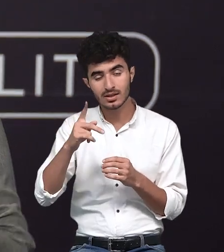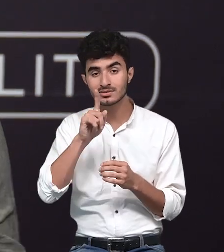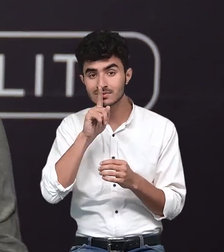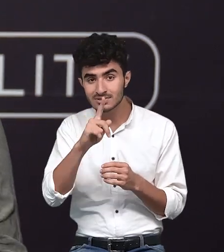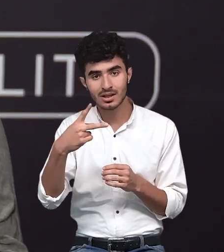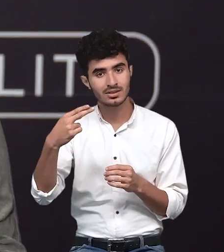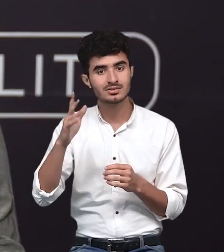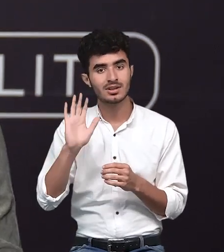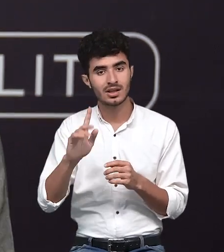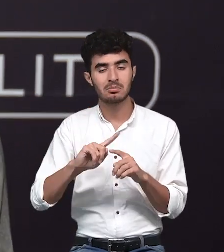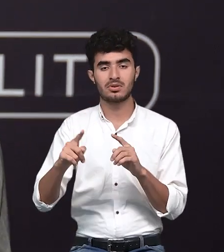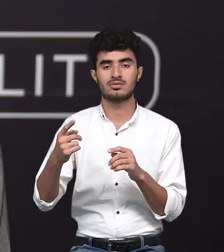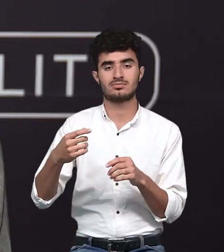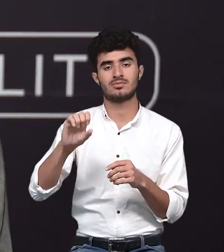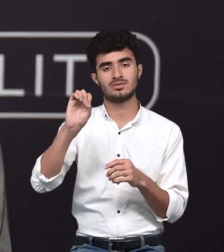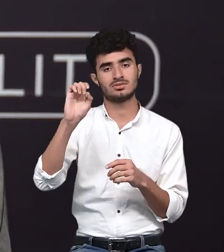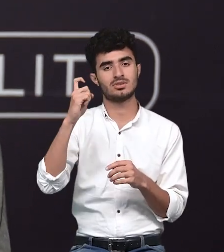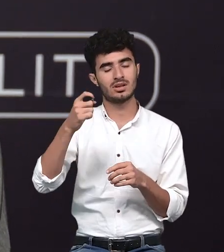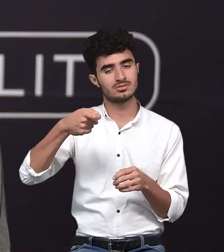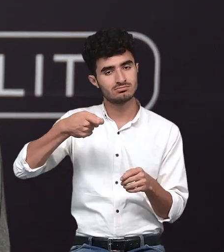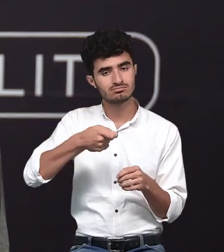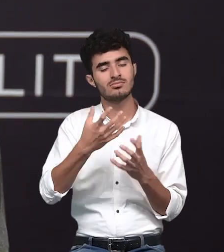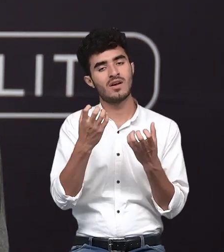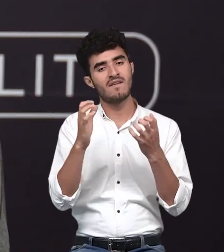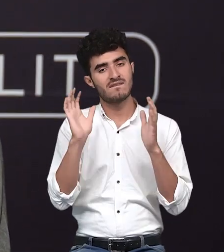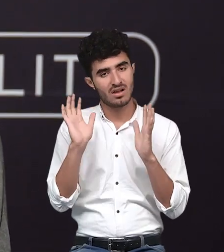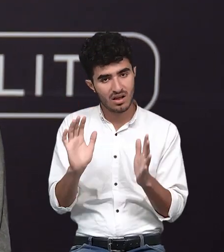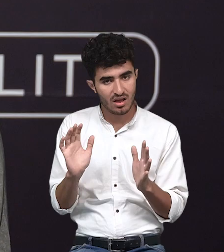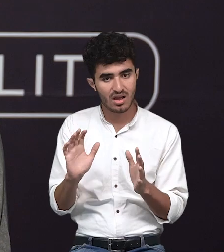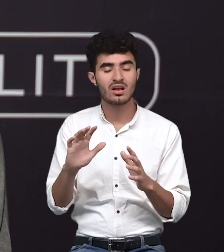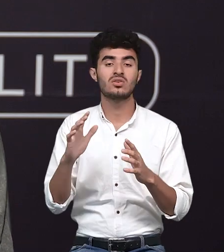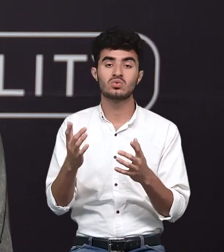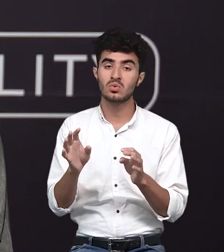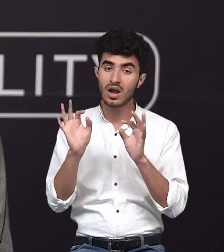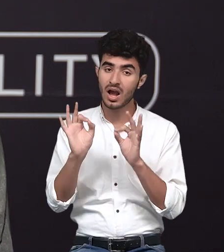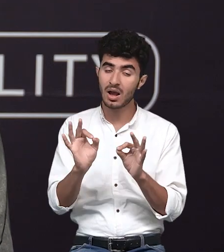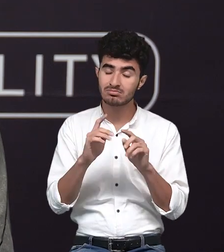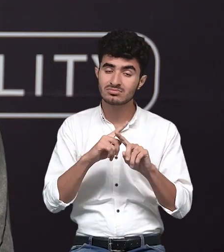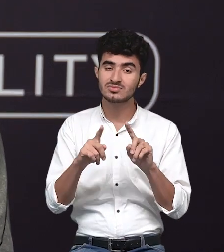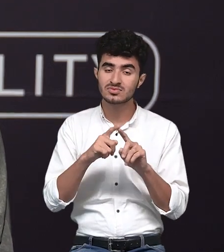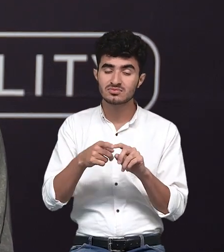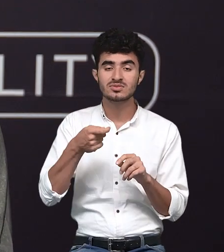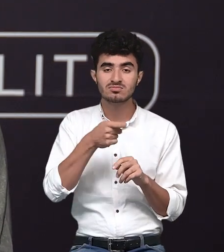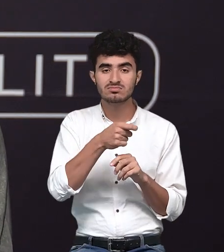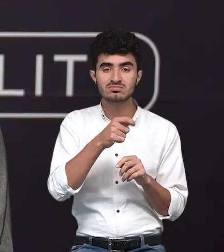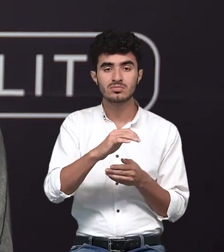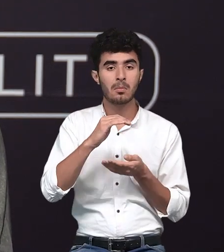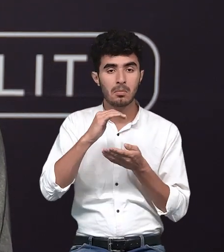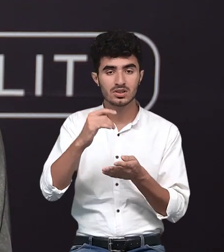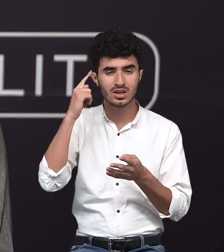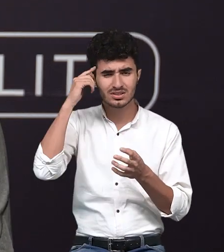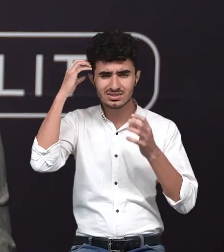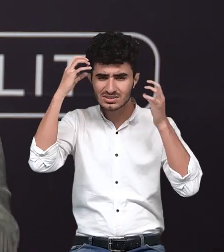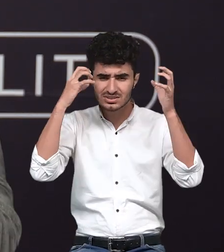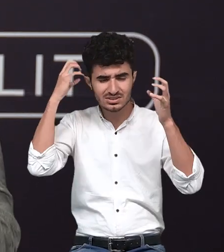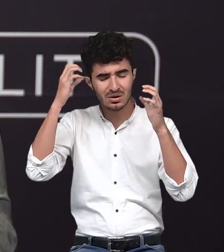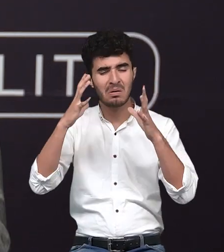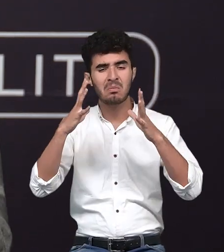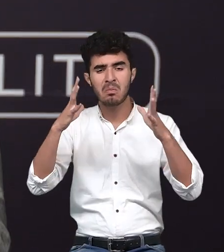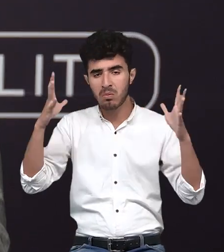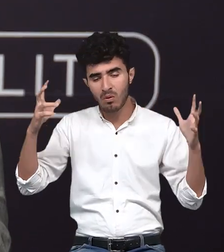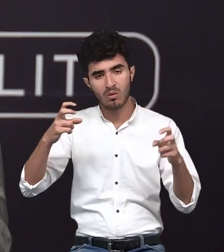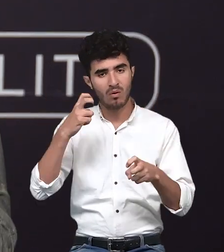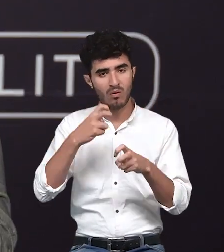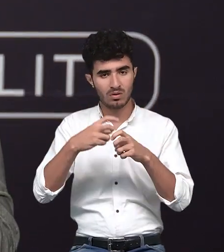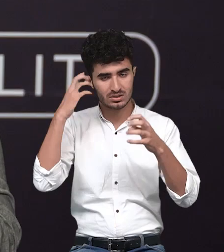उनकी ब्रेन डेवलपमेंट पे बहुत असर करती हैं। और अब तो रिसर्च ये कहती है कि जो ब्रेन की